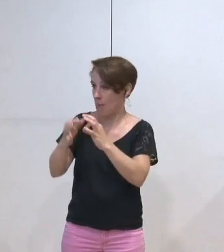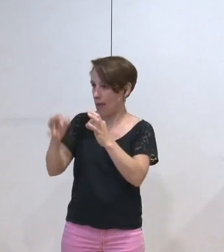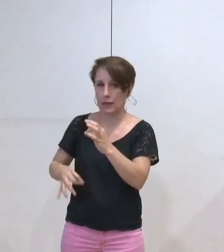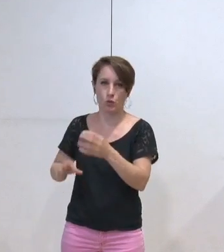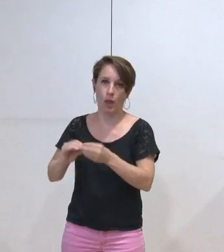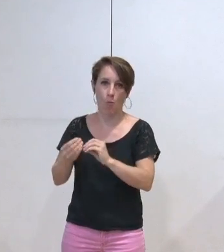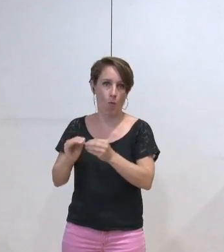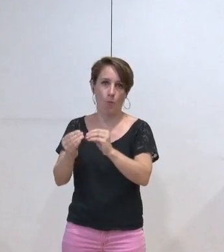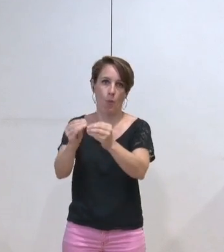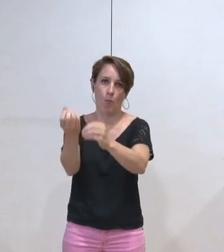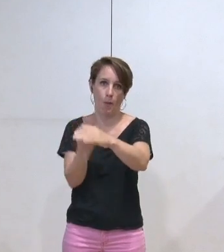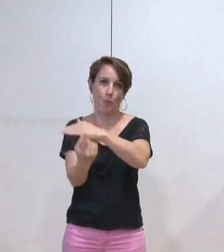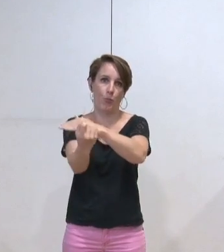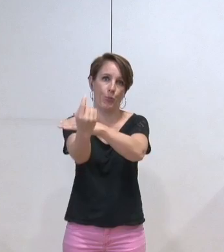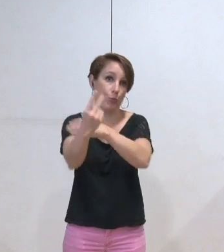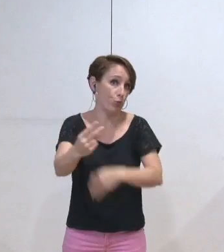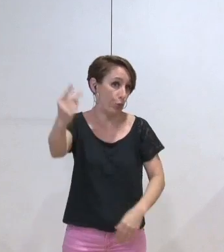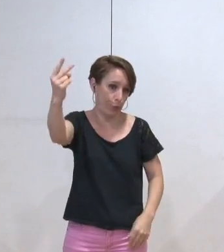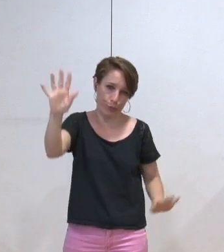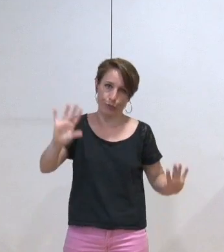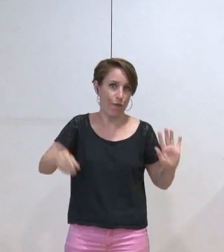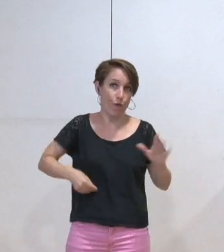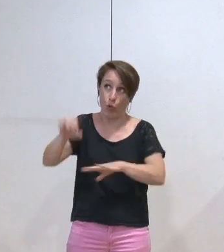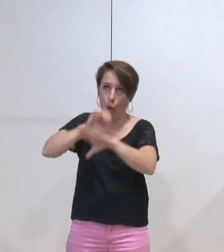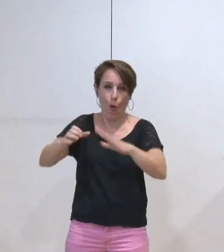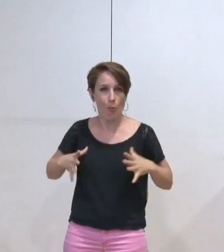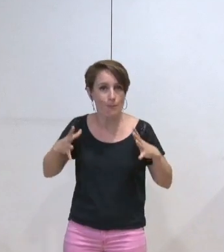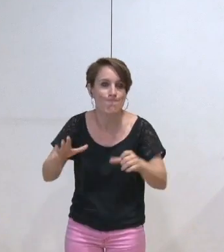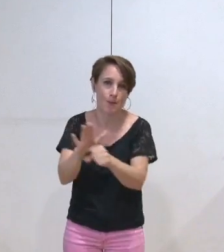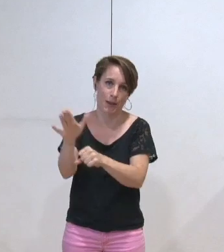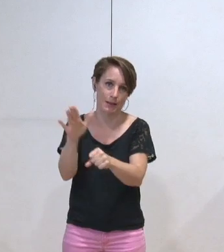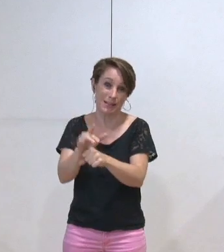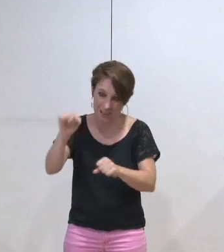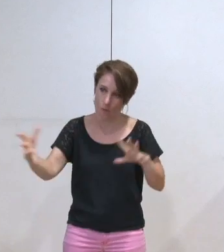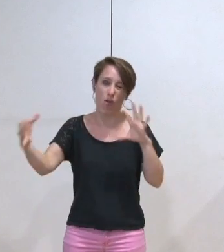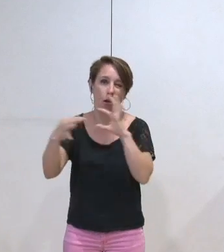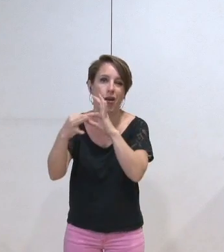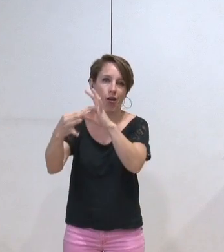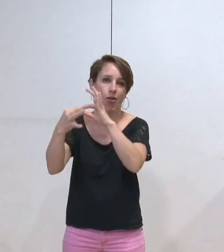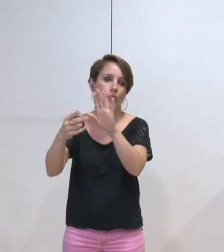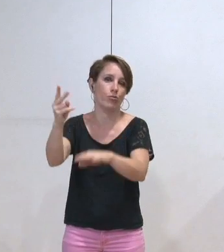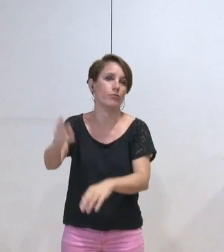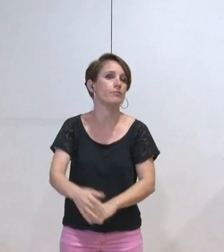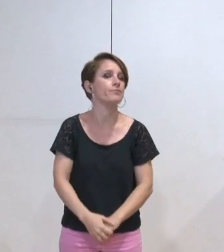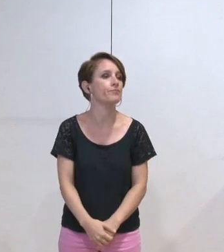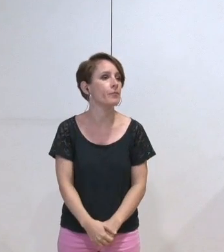difficultés je vous remercie merci monsieur noble courourt